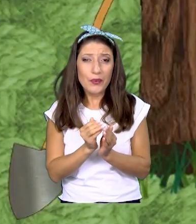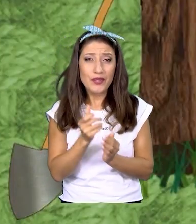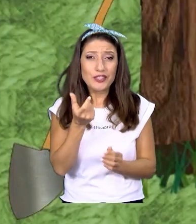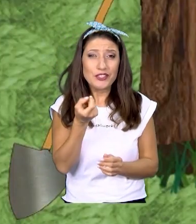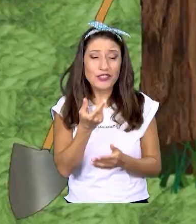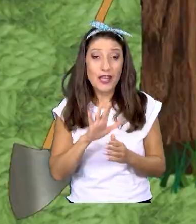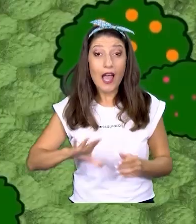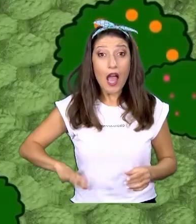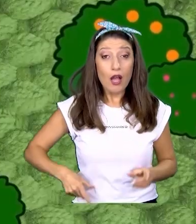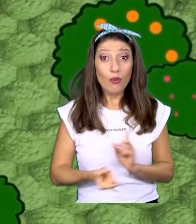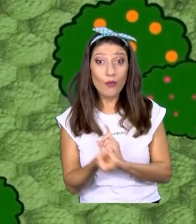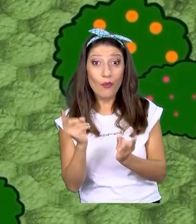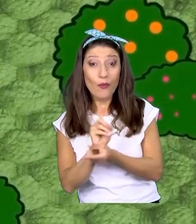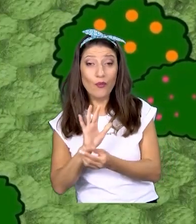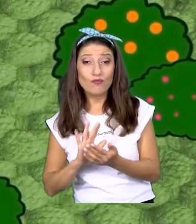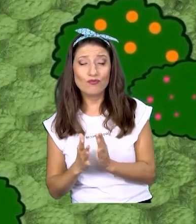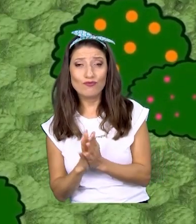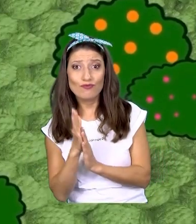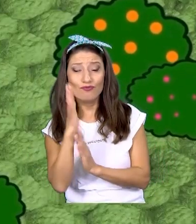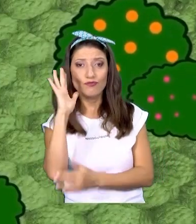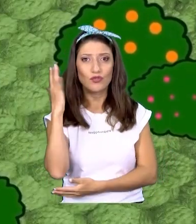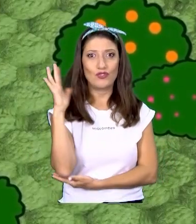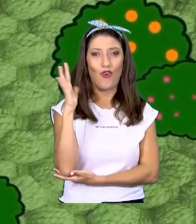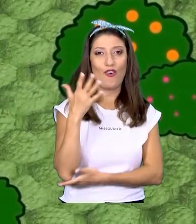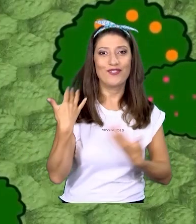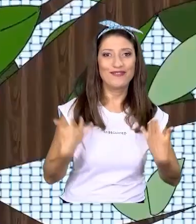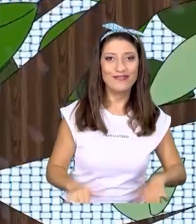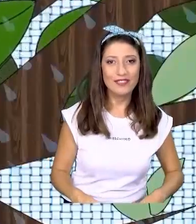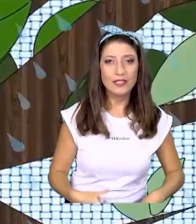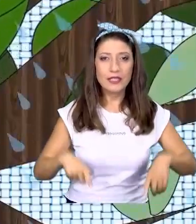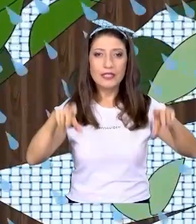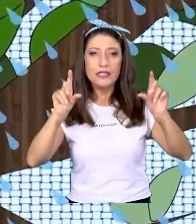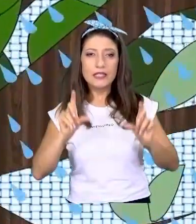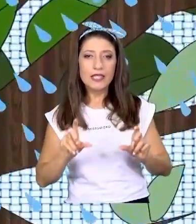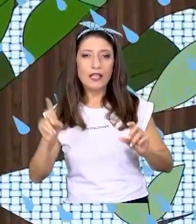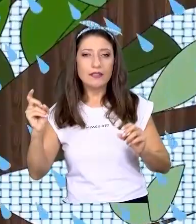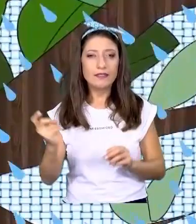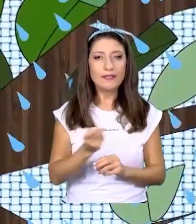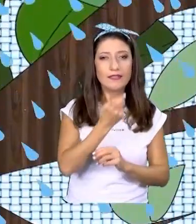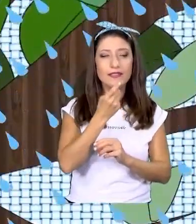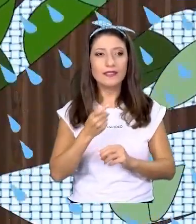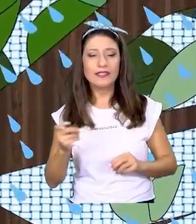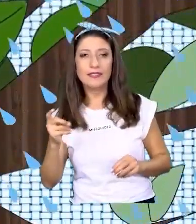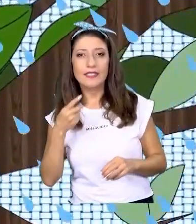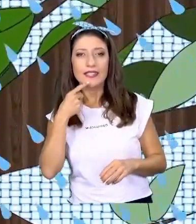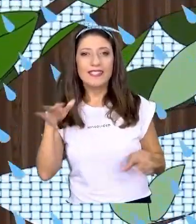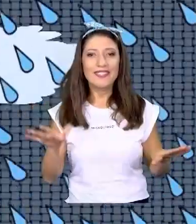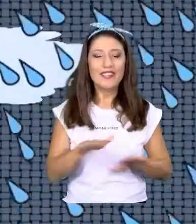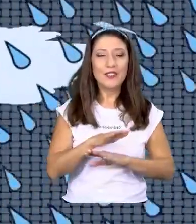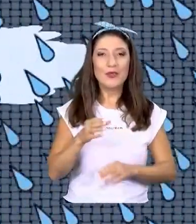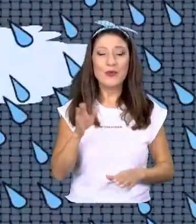հազիվ կեստիզ, հետո դարձավ հսկա մի ծար, նստեց ճյուղին ծիտ